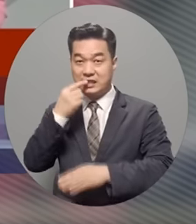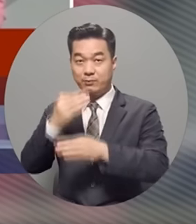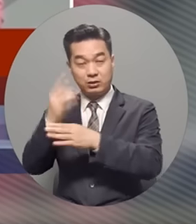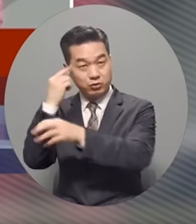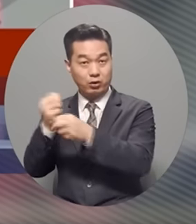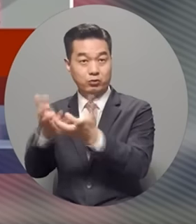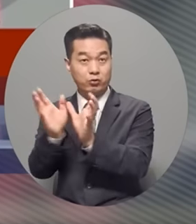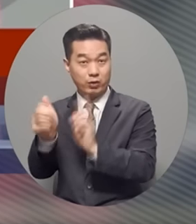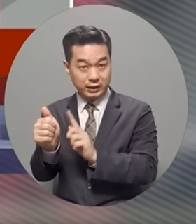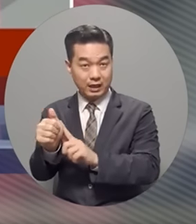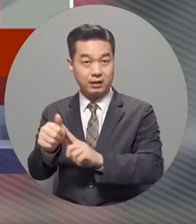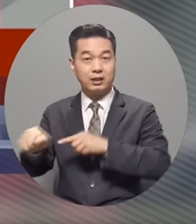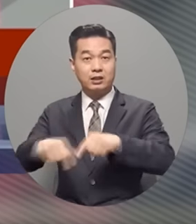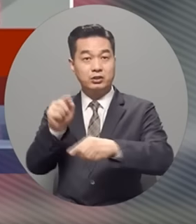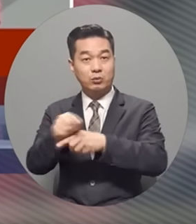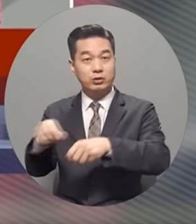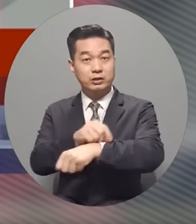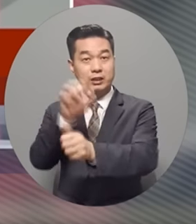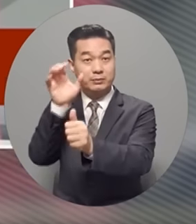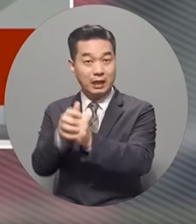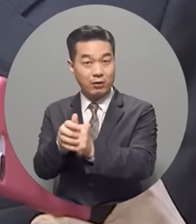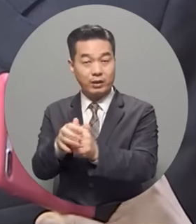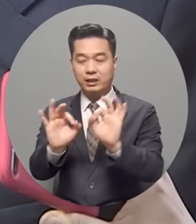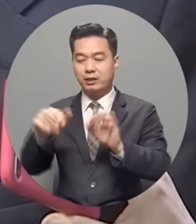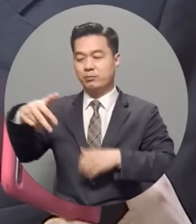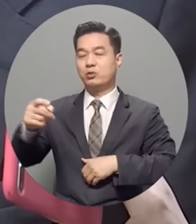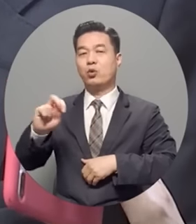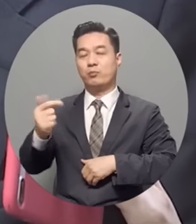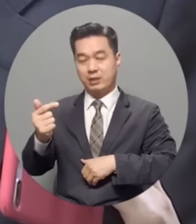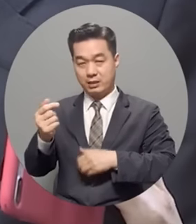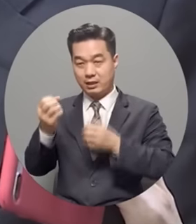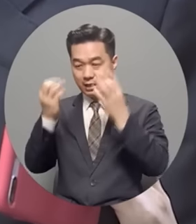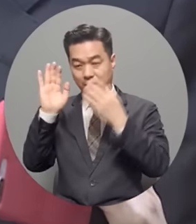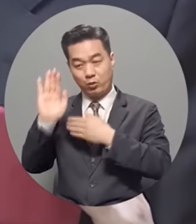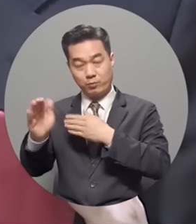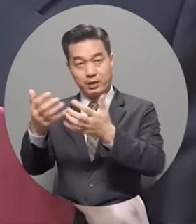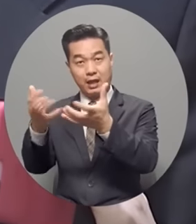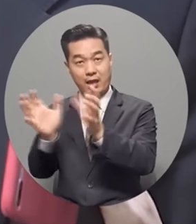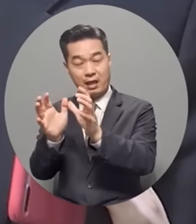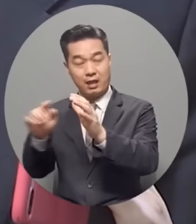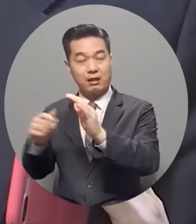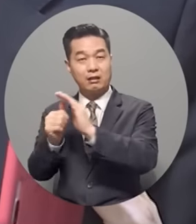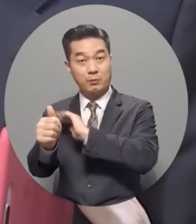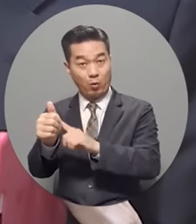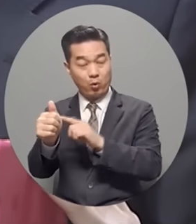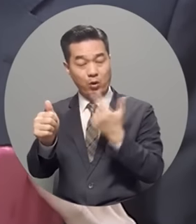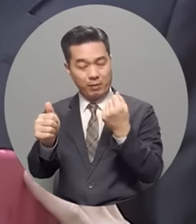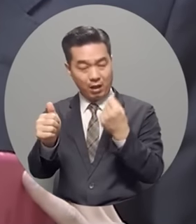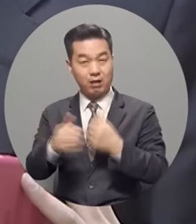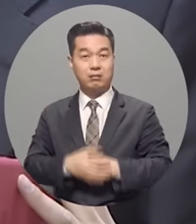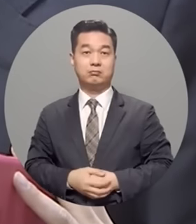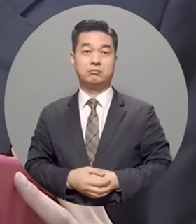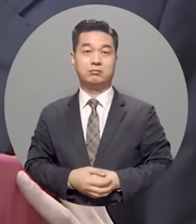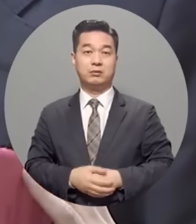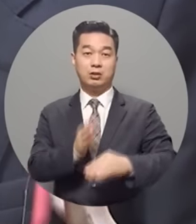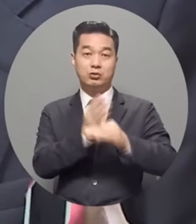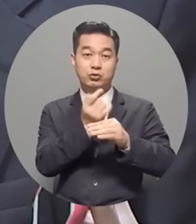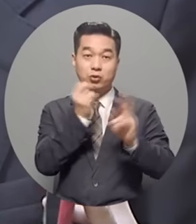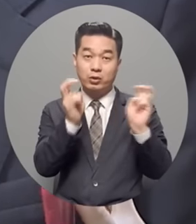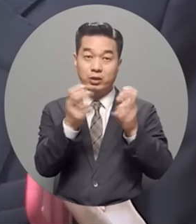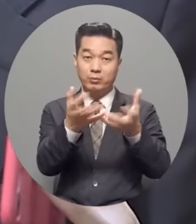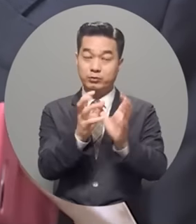미래 공동대표가 유력한 후보로 꼽힙니다. 박영선 씨는 문재인 정부 중기부 장관을 지냈고 양정철